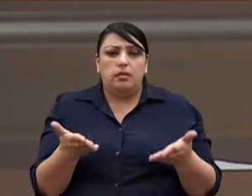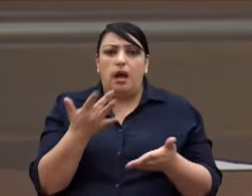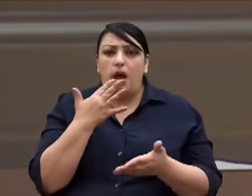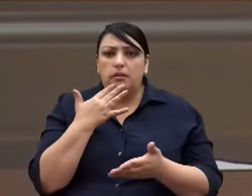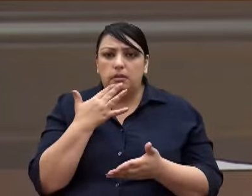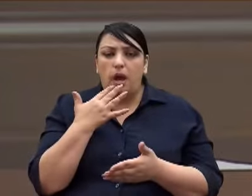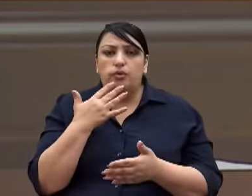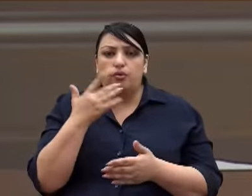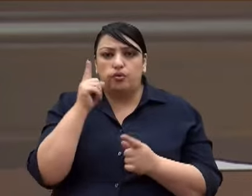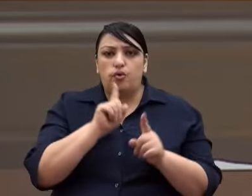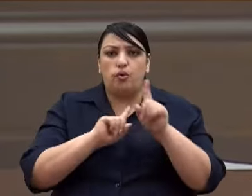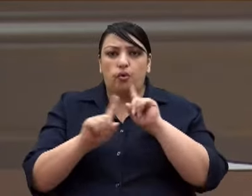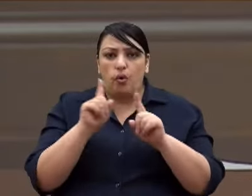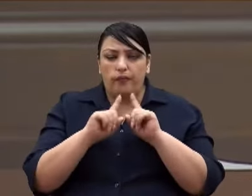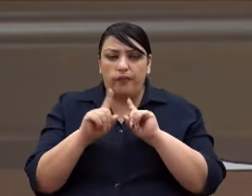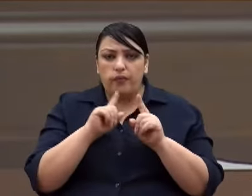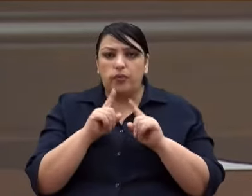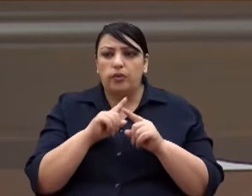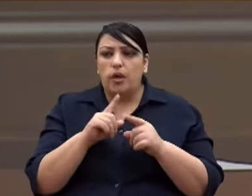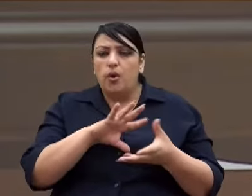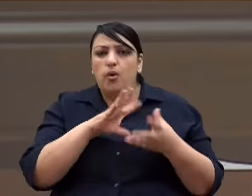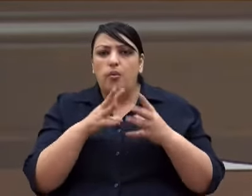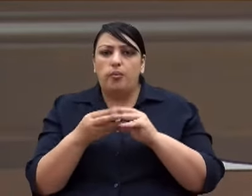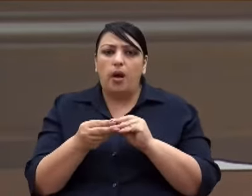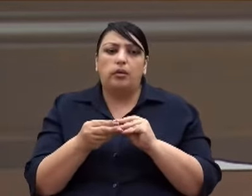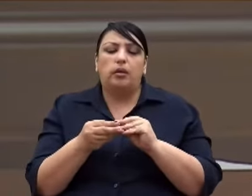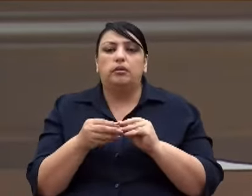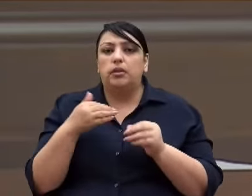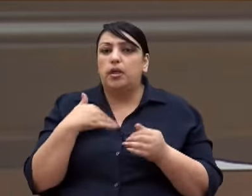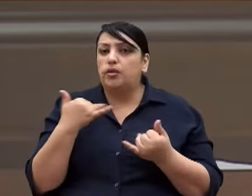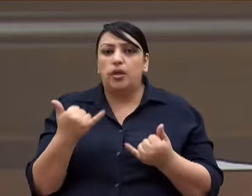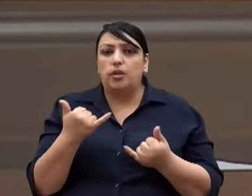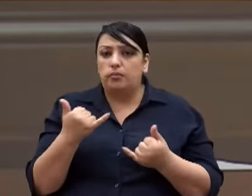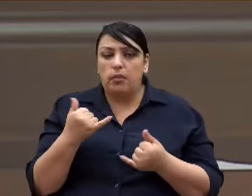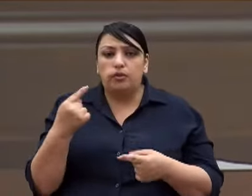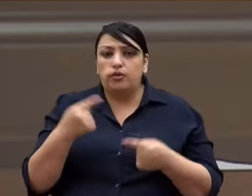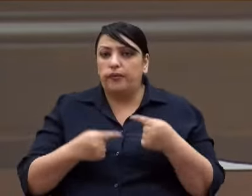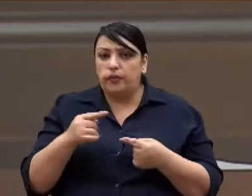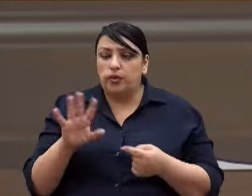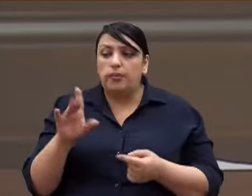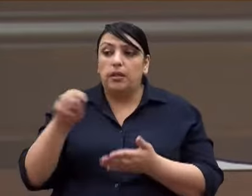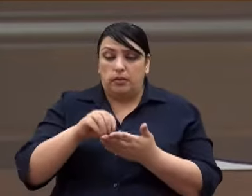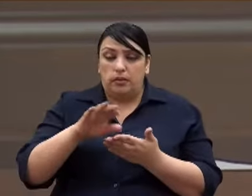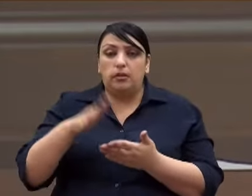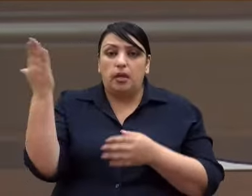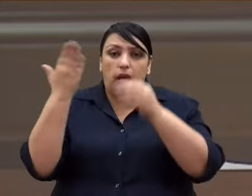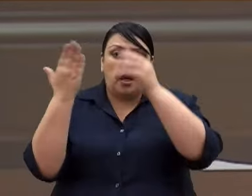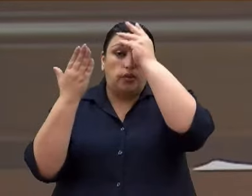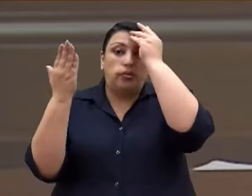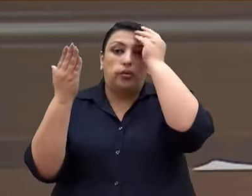ժողովի լիագումար նիստերի դահլիճ է, ես չեմ պատրաստում ձեզ այդ բանավիճեմ, դուք գրանցված եք ելույթի համար,